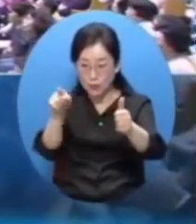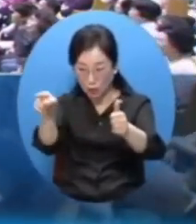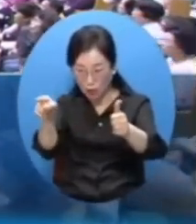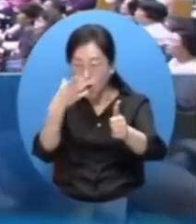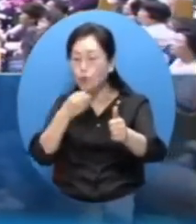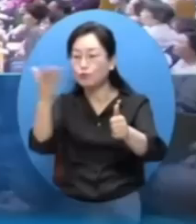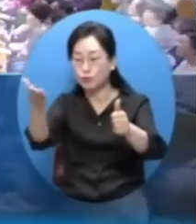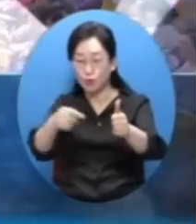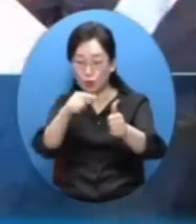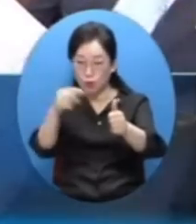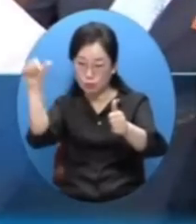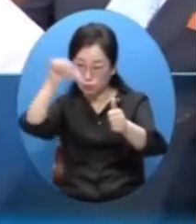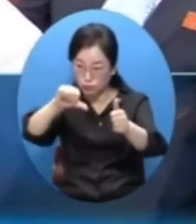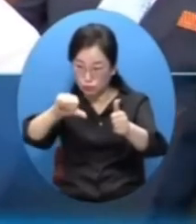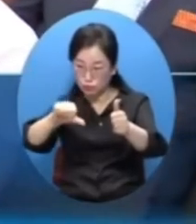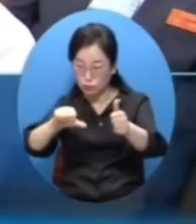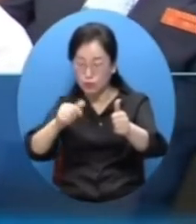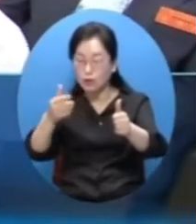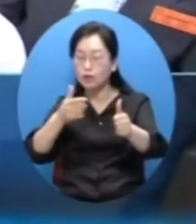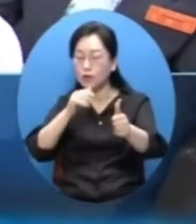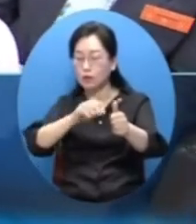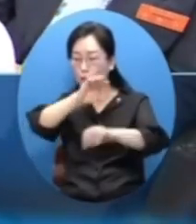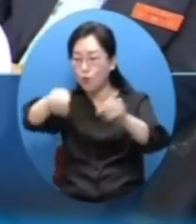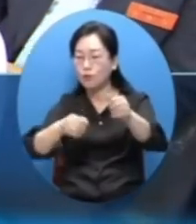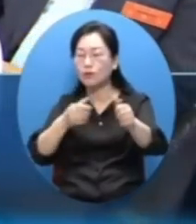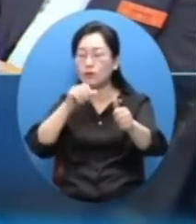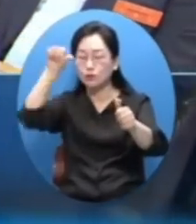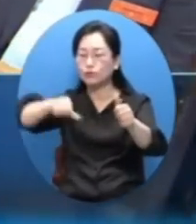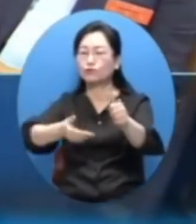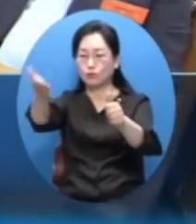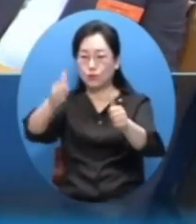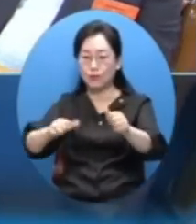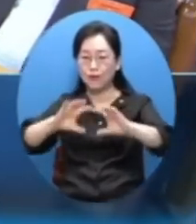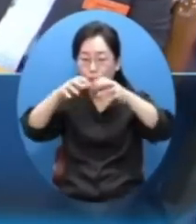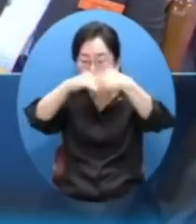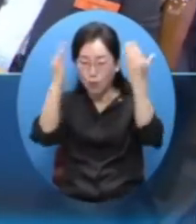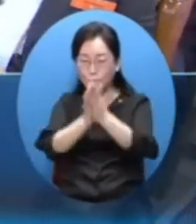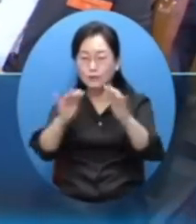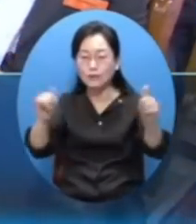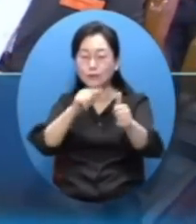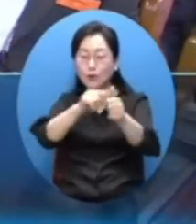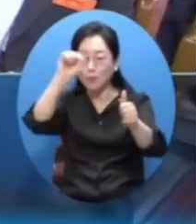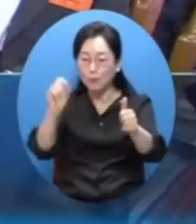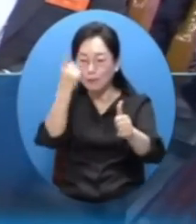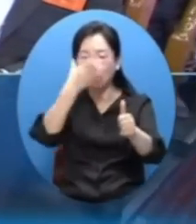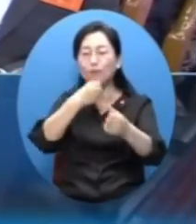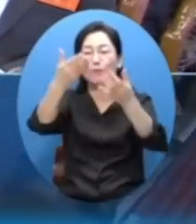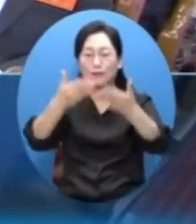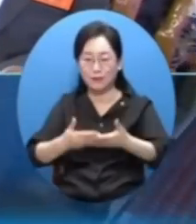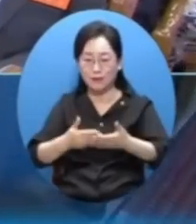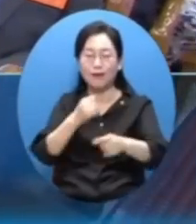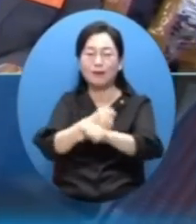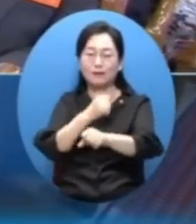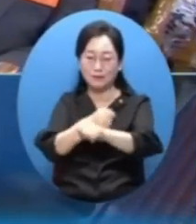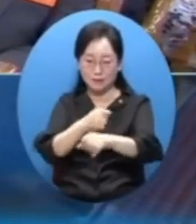복을 내리고 너를 저주하는 자에게는 내가 저주하리니 땅의 모든 족속이 너로 말미암아 복을 얻을 것이라